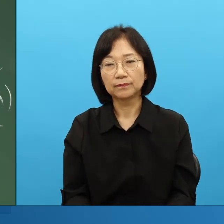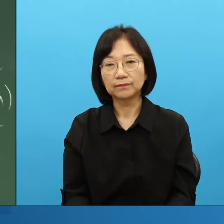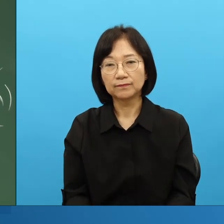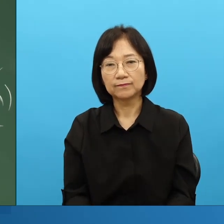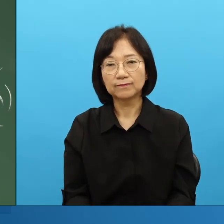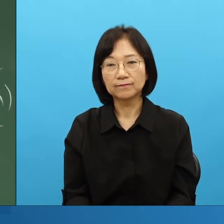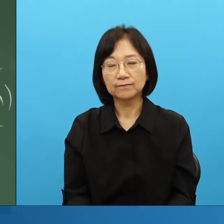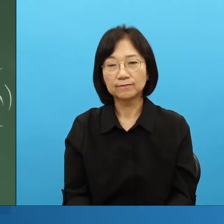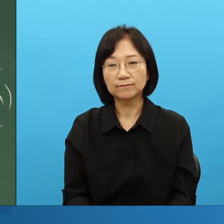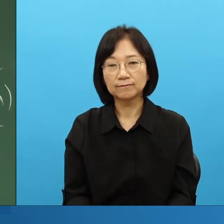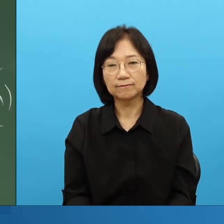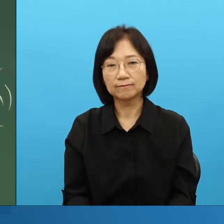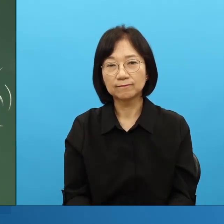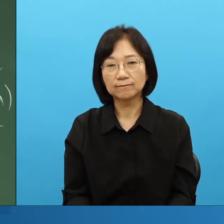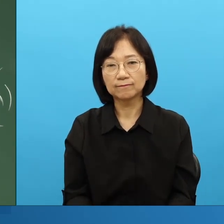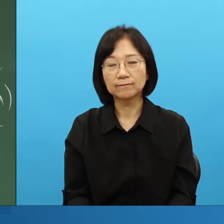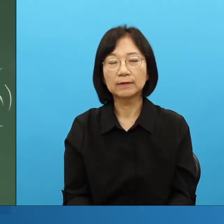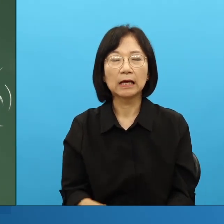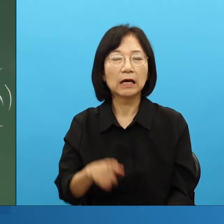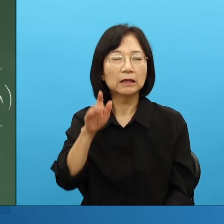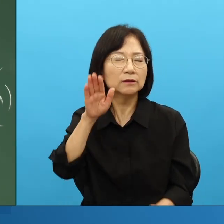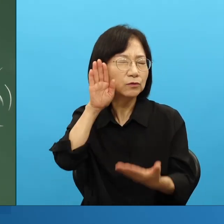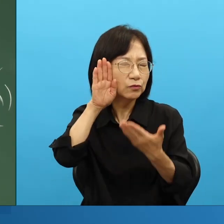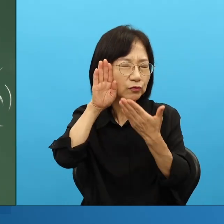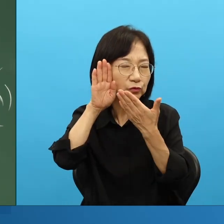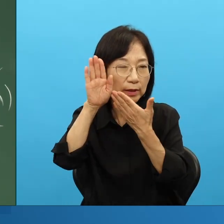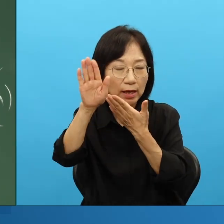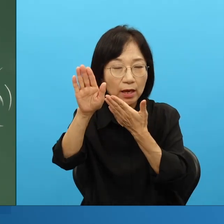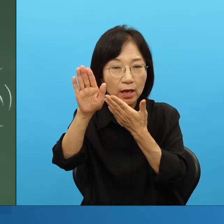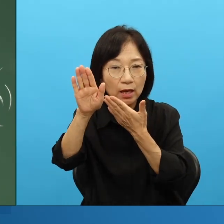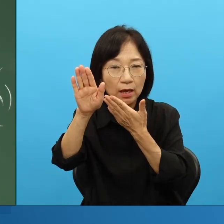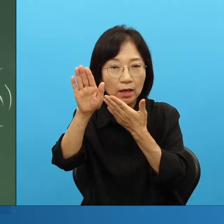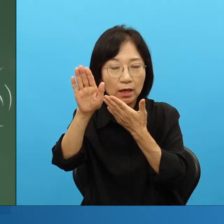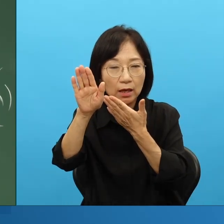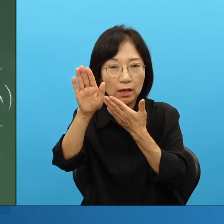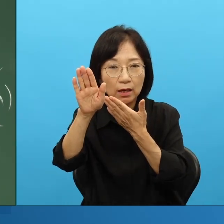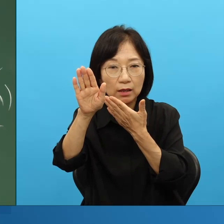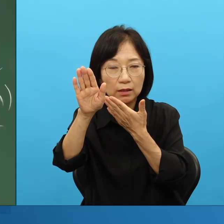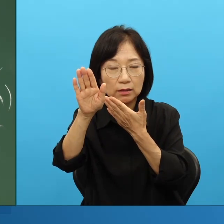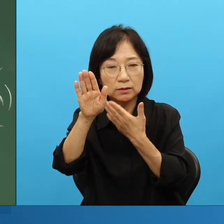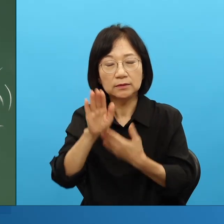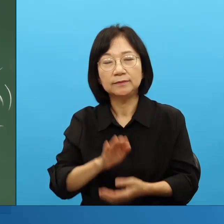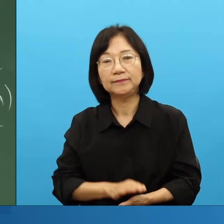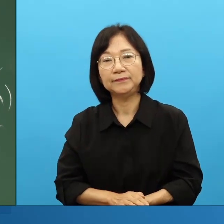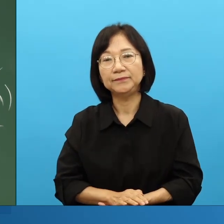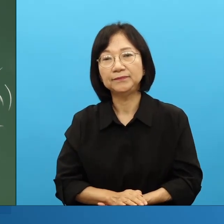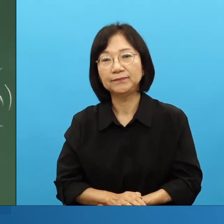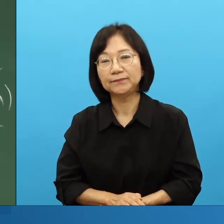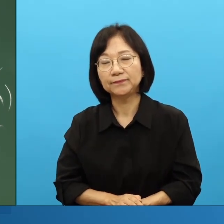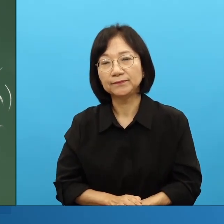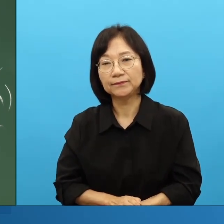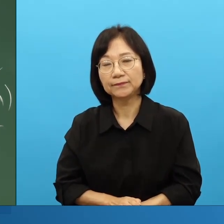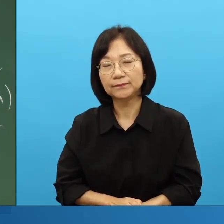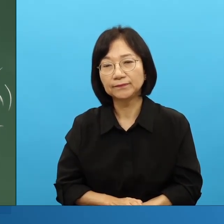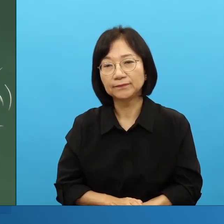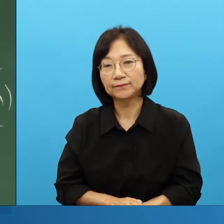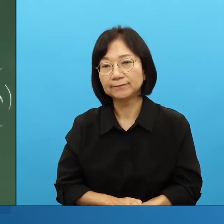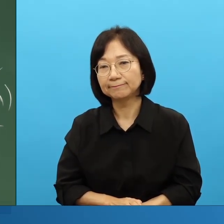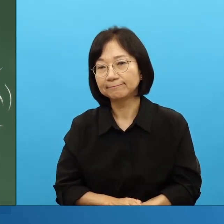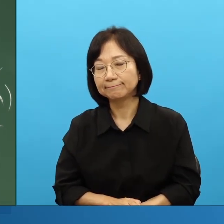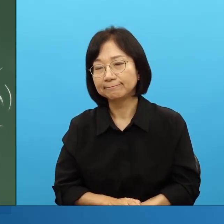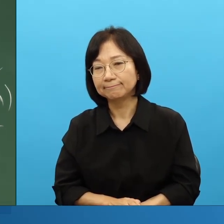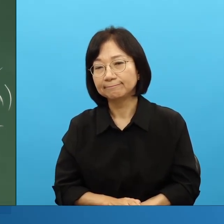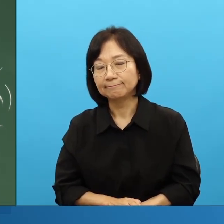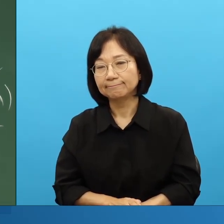그 이후에 어떤 문제가 벌어졌냐? 在那之后发生了怎样的问题？ 이 지금 로마를 통해서요.